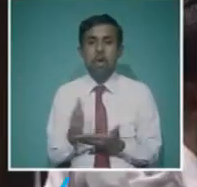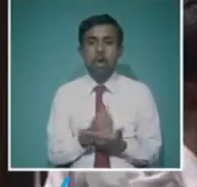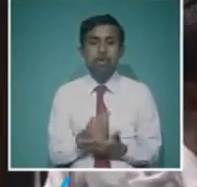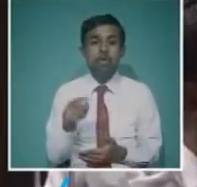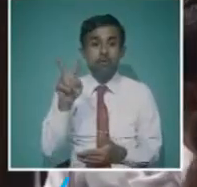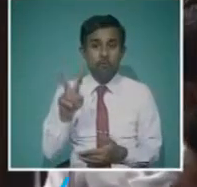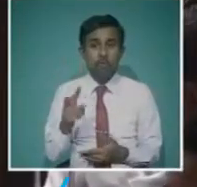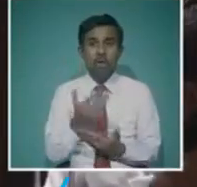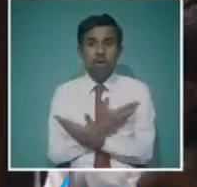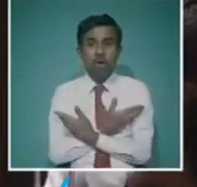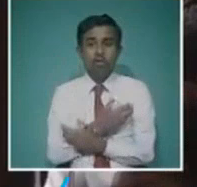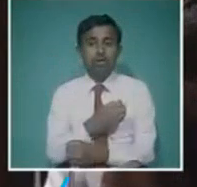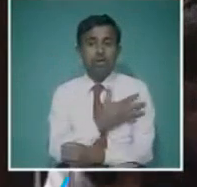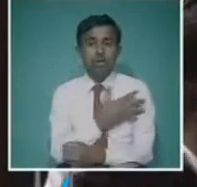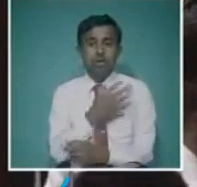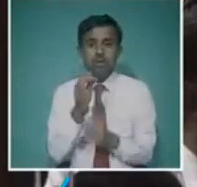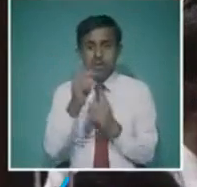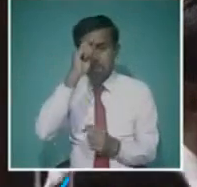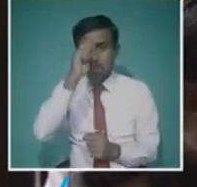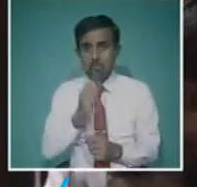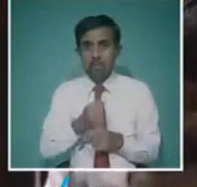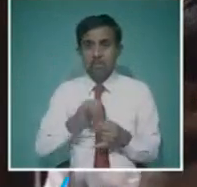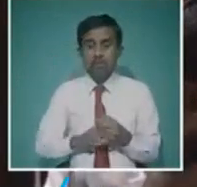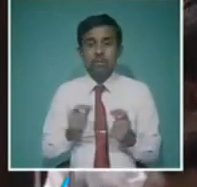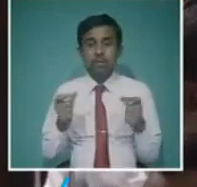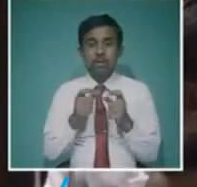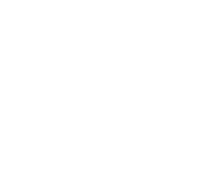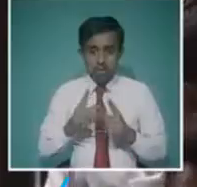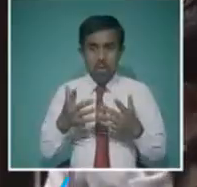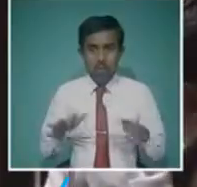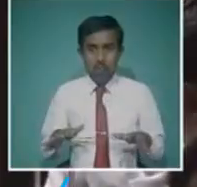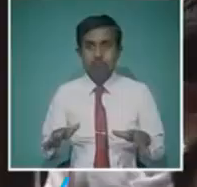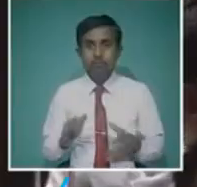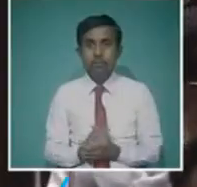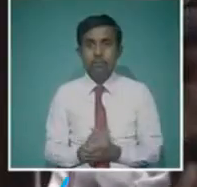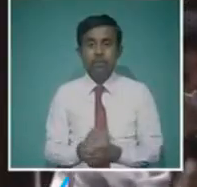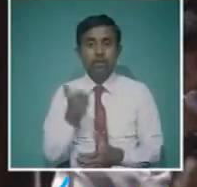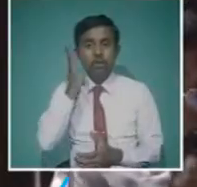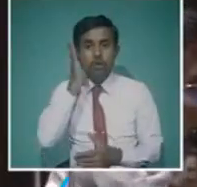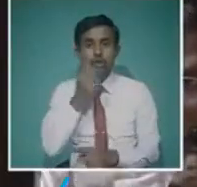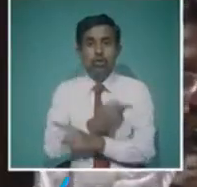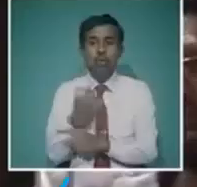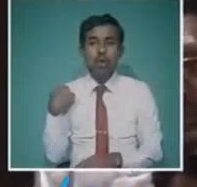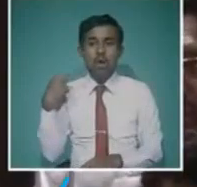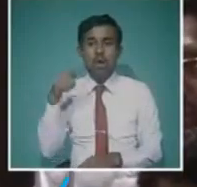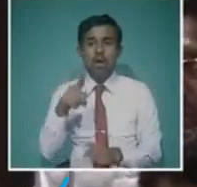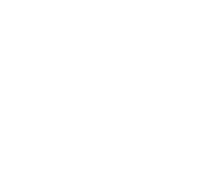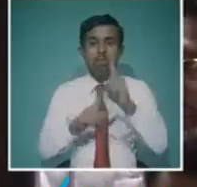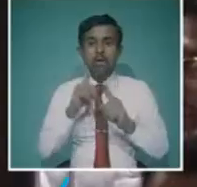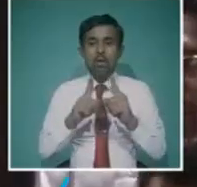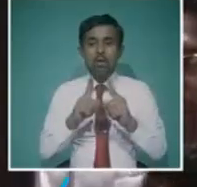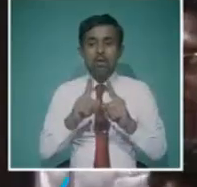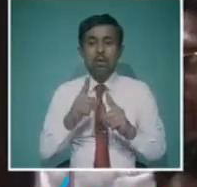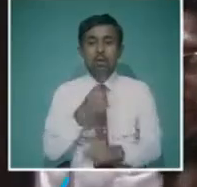විශ්වාස කරපු ආදරය කරපු ගෝඨාභය රාජපක්ෂ ජනාධිපතිතුමා ගම සමග පිළිසඳර කියලා වැඩසටහනක් කරා. එතනදී ඉංග්‍රීසි ගුරුවරියක් ඇවිල්ලා කතා කරා.